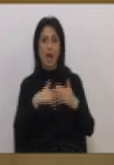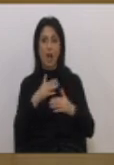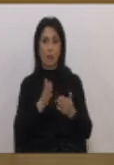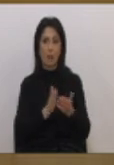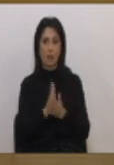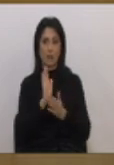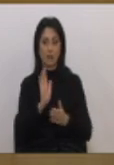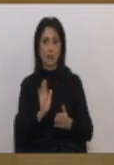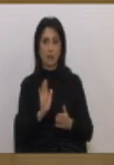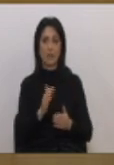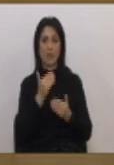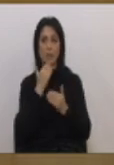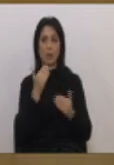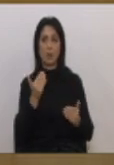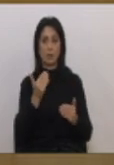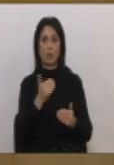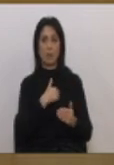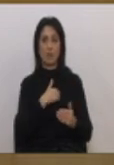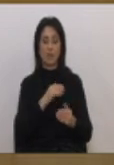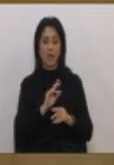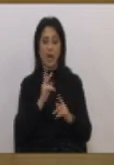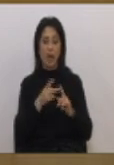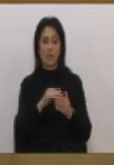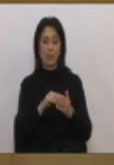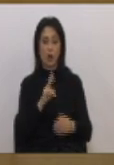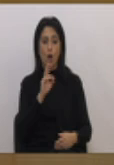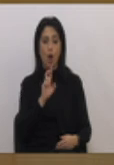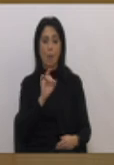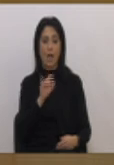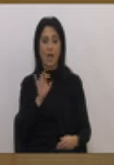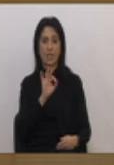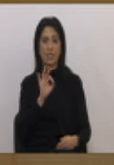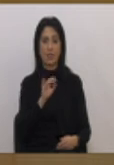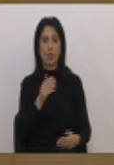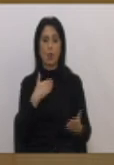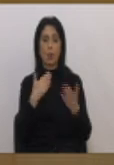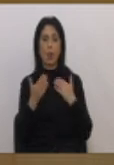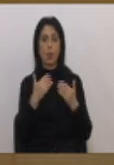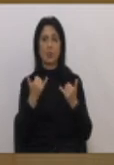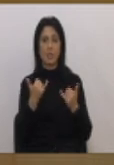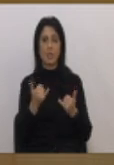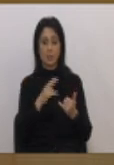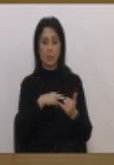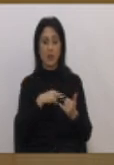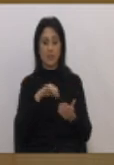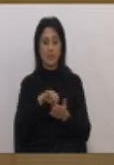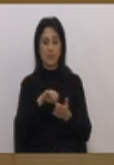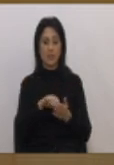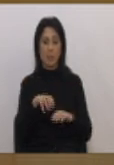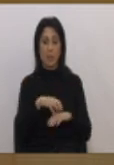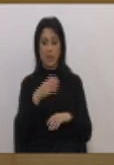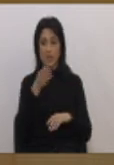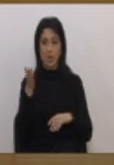მიზნად. Და ბოლოს, მინდა გავიმეორო ირაკლი კობახიძის მიმართვა და მოუწოდო დღეს პარლამენტში წარმოდგენილ